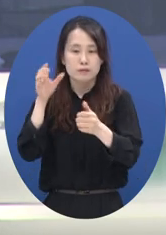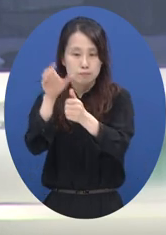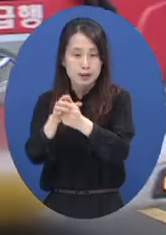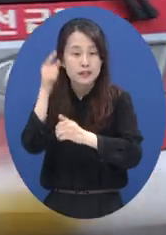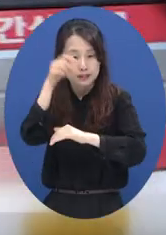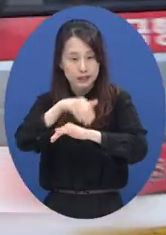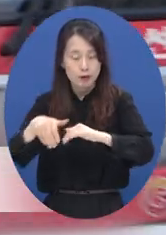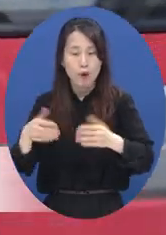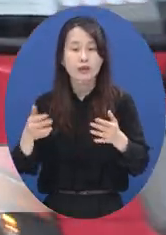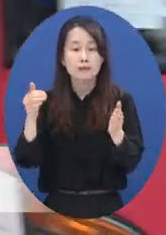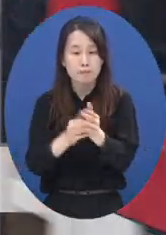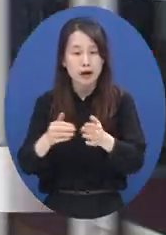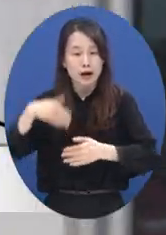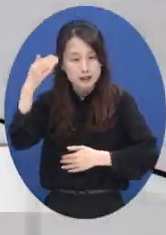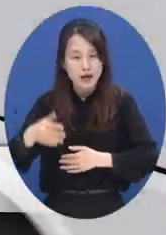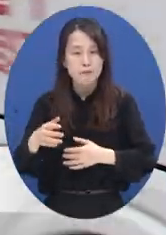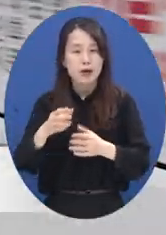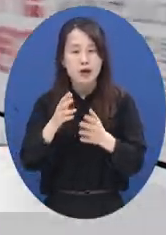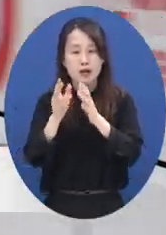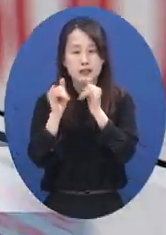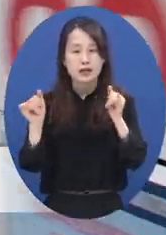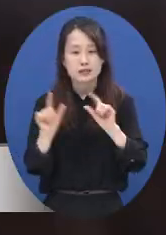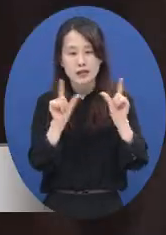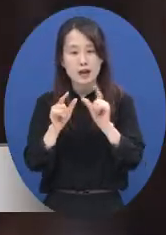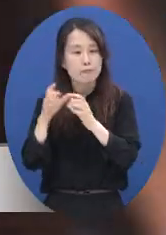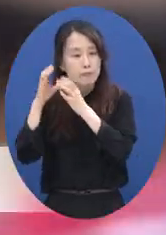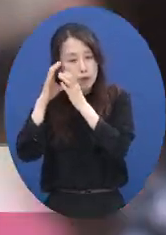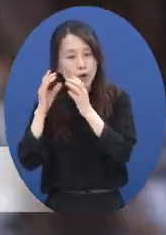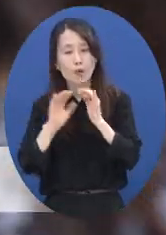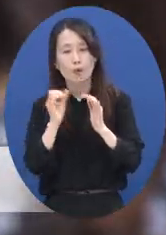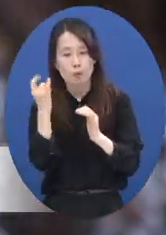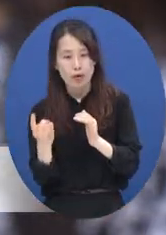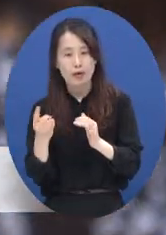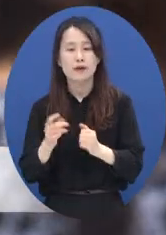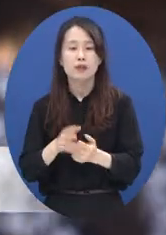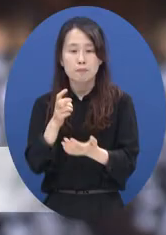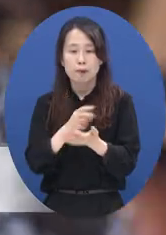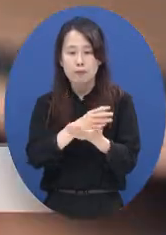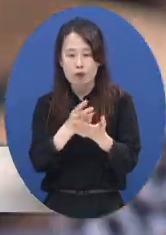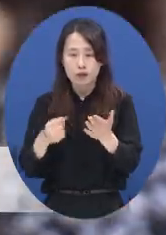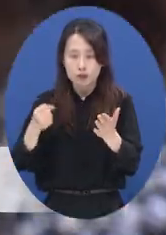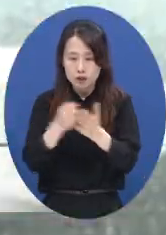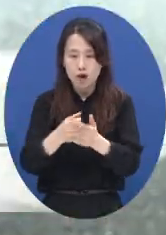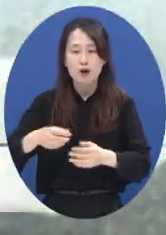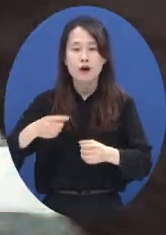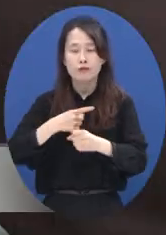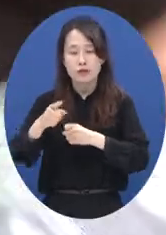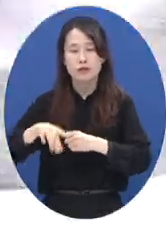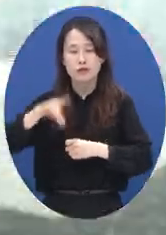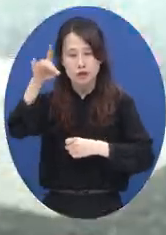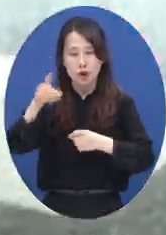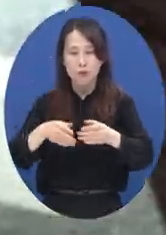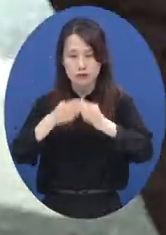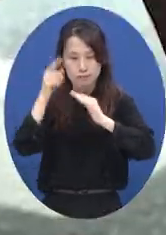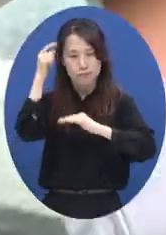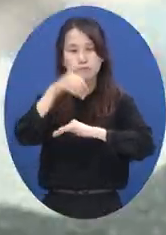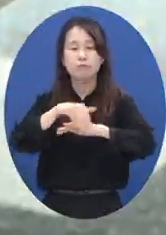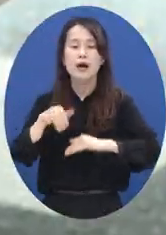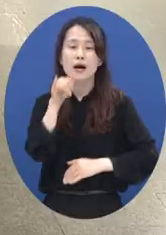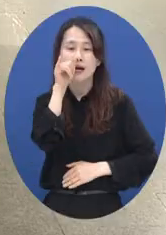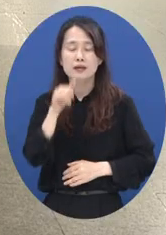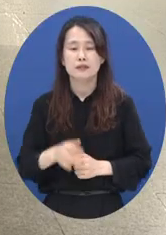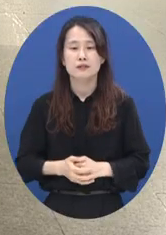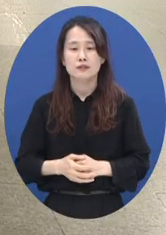추진, 용역이 끝나는 대로 주민공청회와 조례 제정 등을 거쳐 내년 상반기에 경기교통공사를 출범시키겠다는